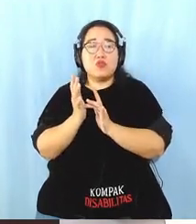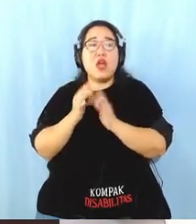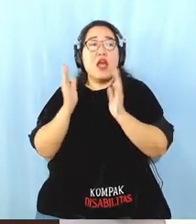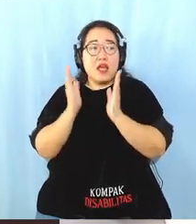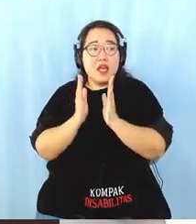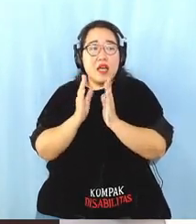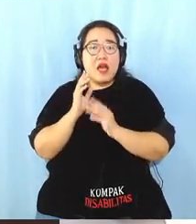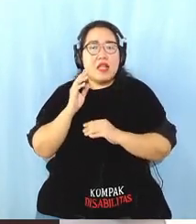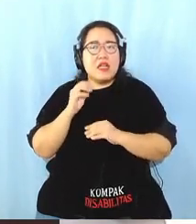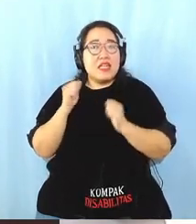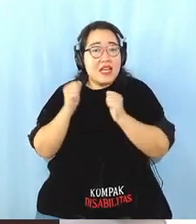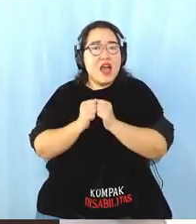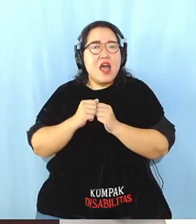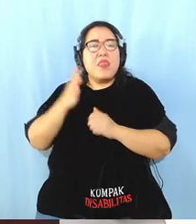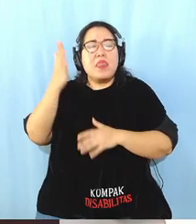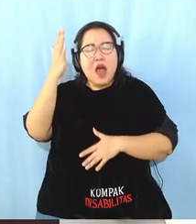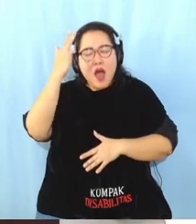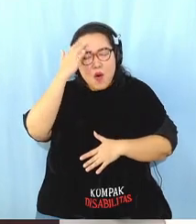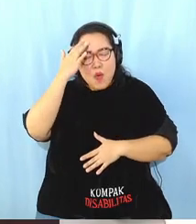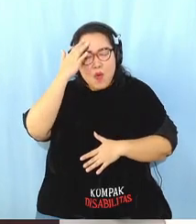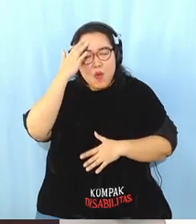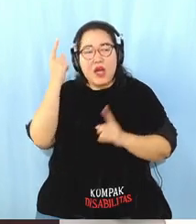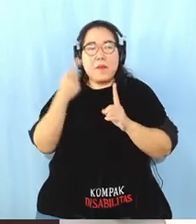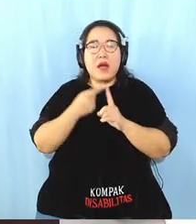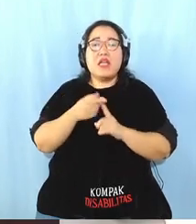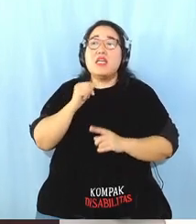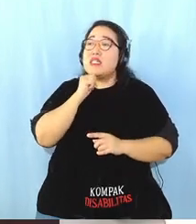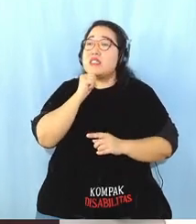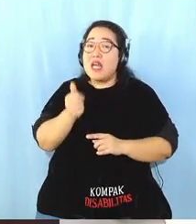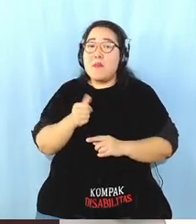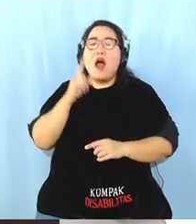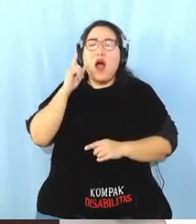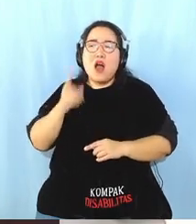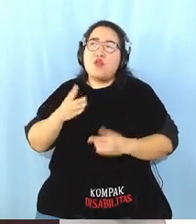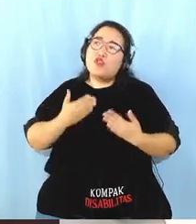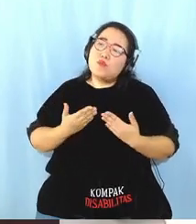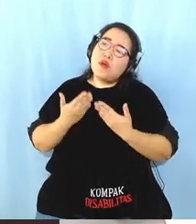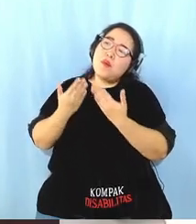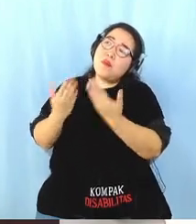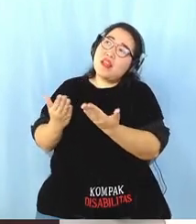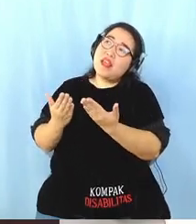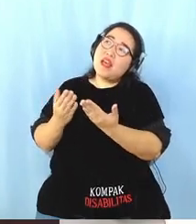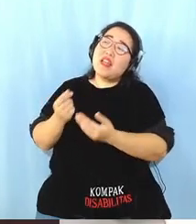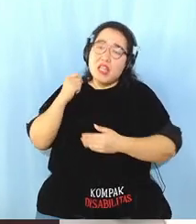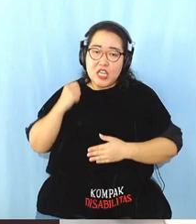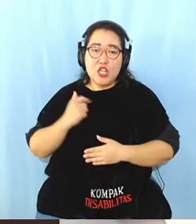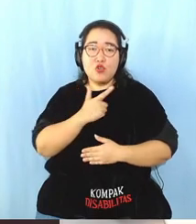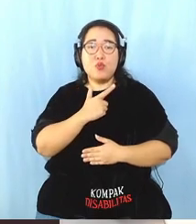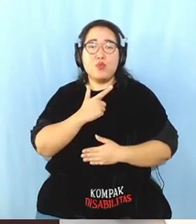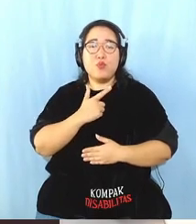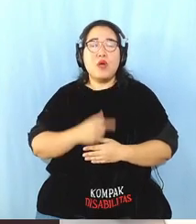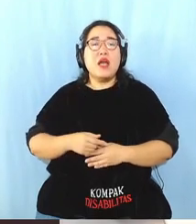siapa dia menyerahkan hidupnya, kepada siapa dia memberikan sandaran hidupnya,